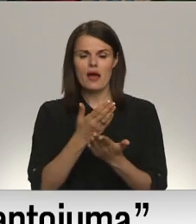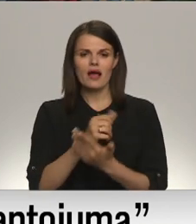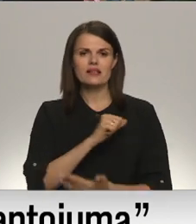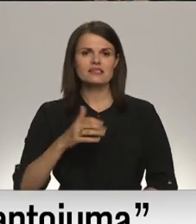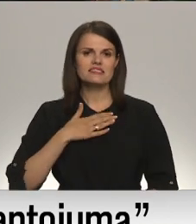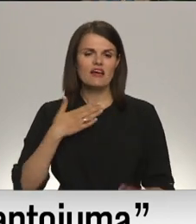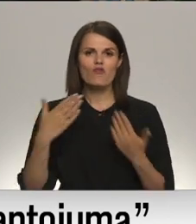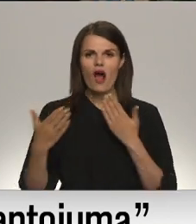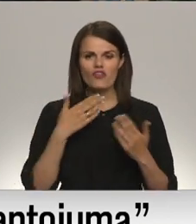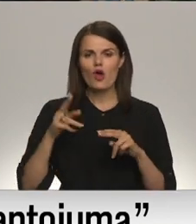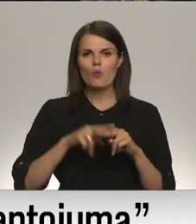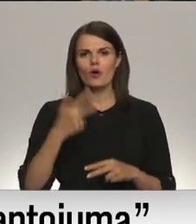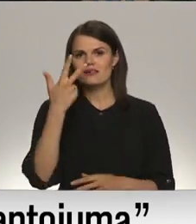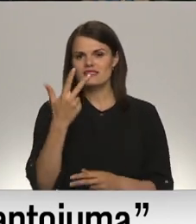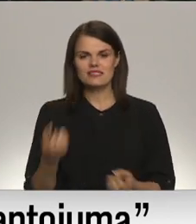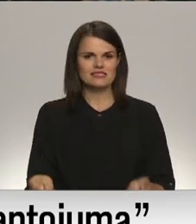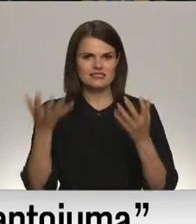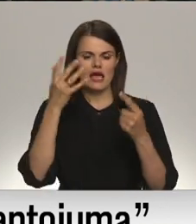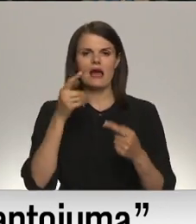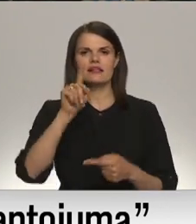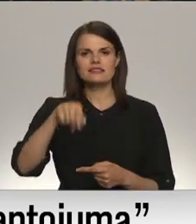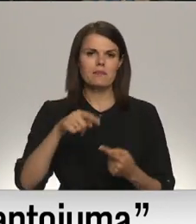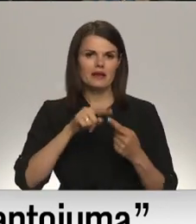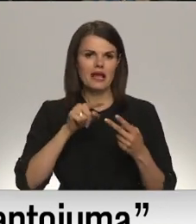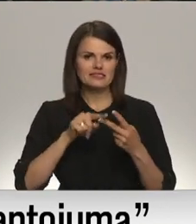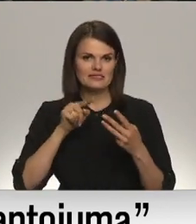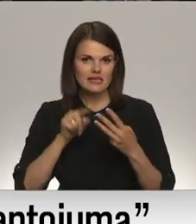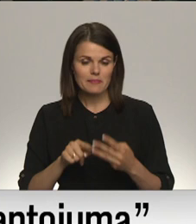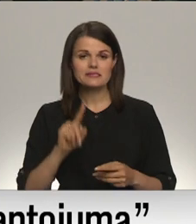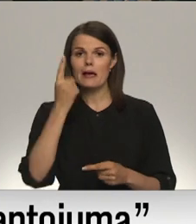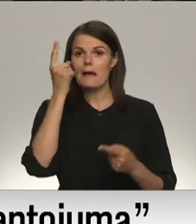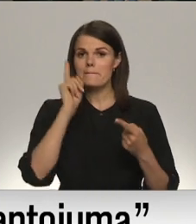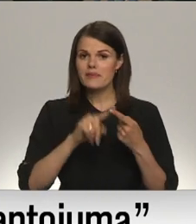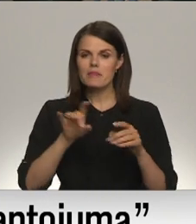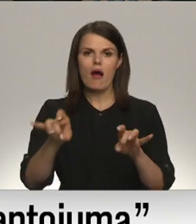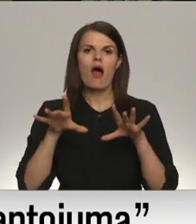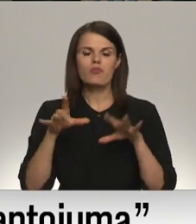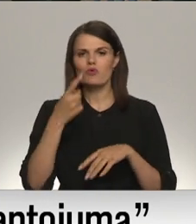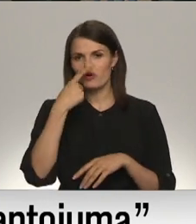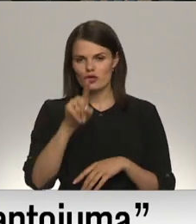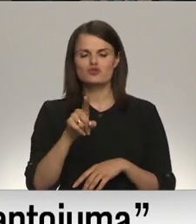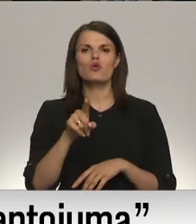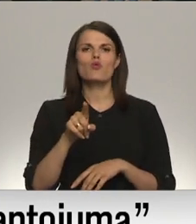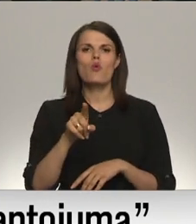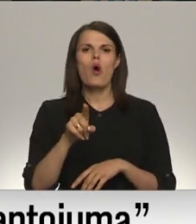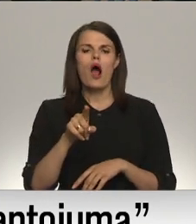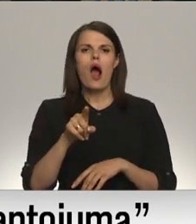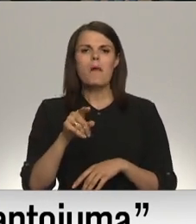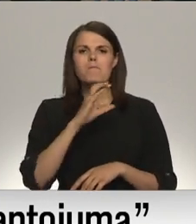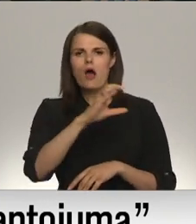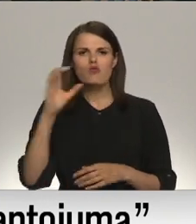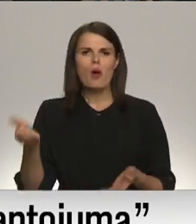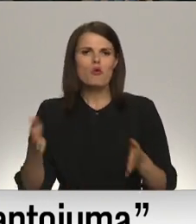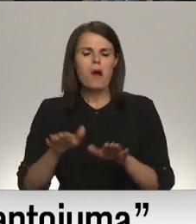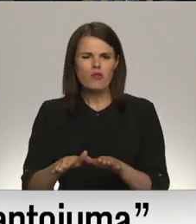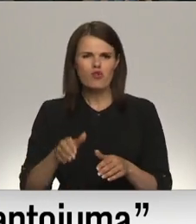viņiem ir trīs skaidras prasības. Pirmā no tām ir atbrīvoties no padomju mantojuma, nojaukt visus padomju